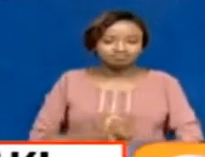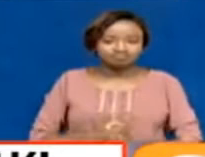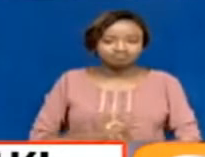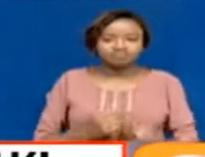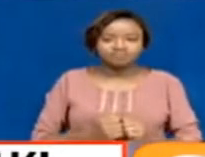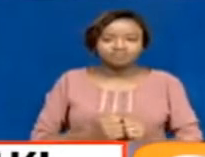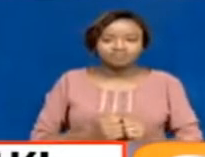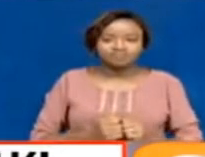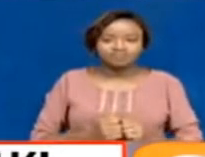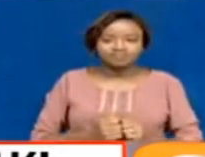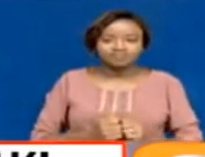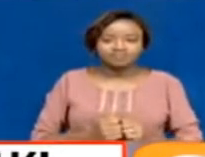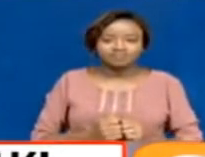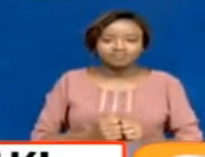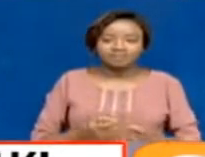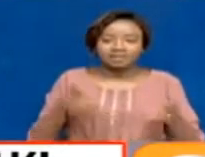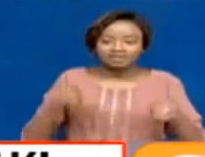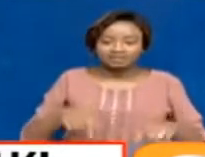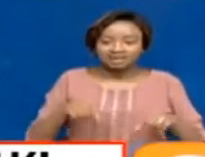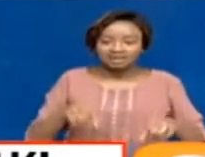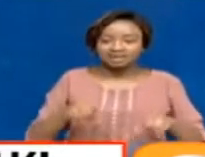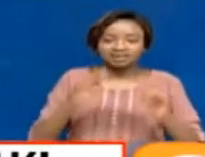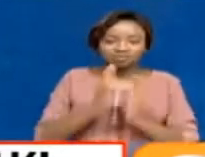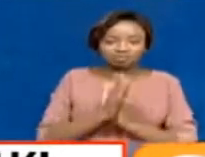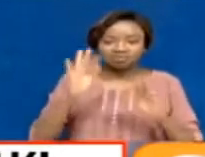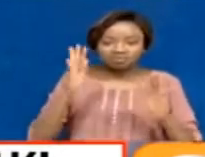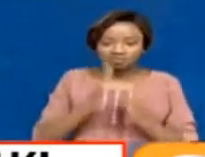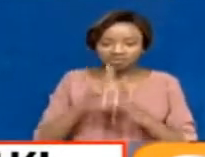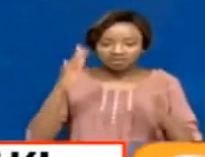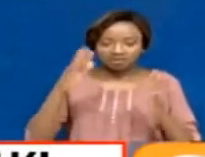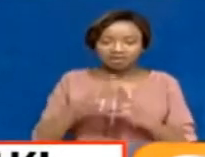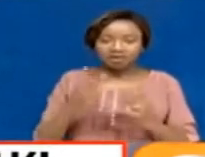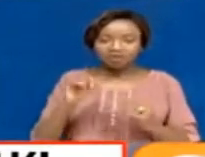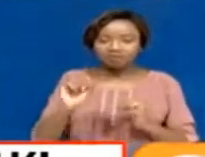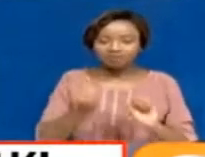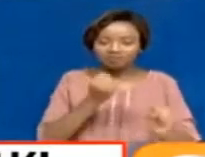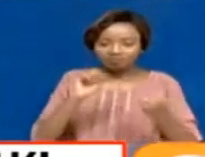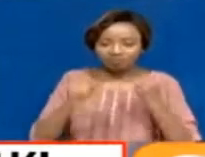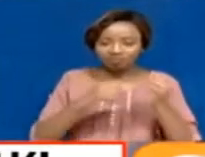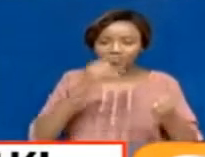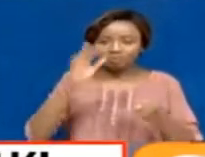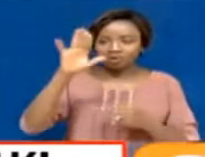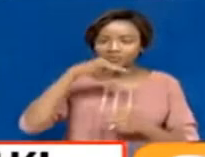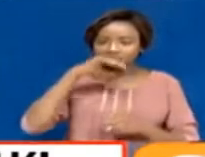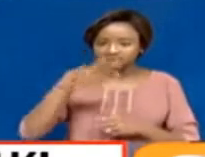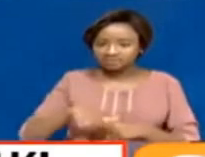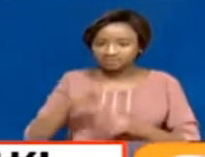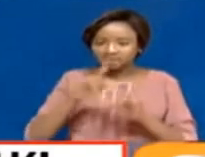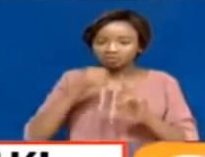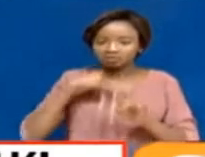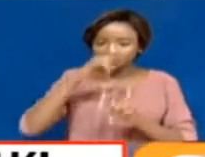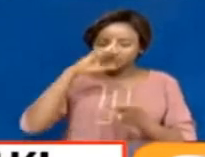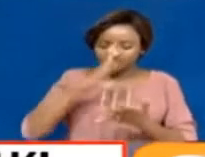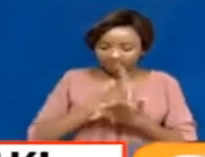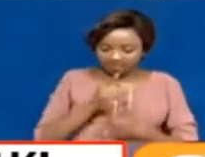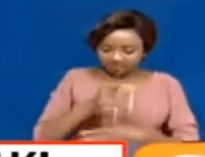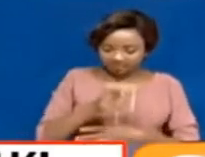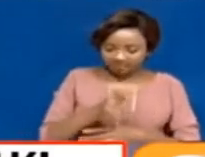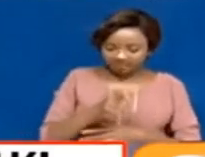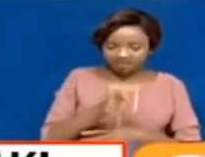Ulimuita wakati tunasherekea ufuko wa mwanao na tunaamini kwa kazi njema aliyotenda